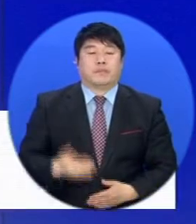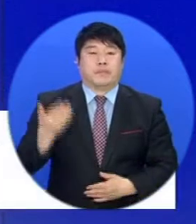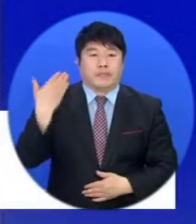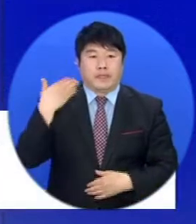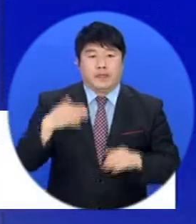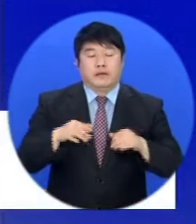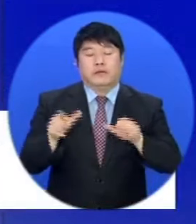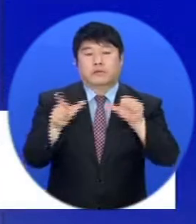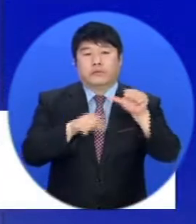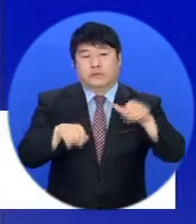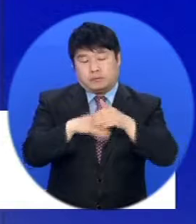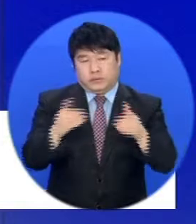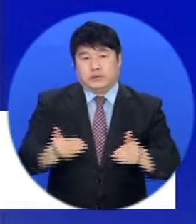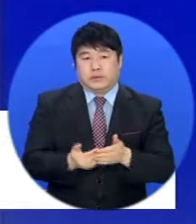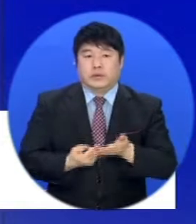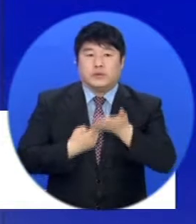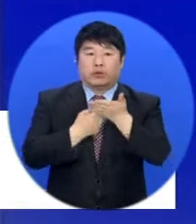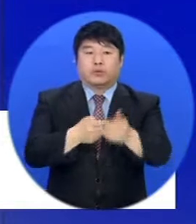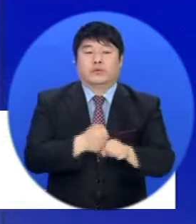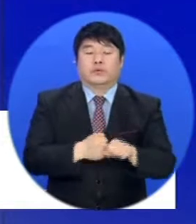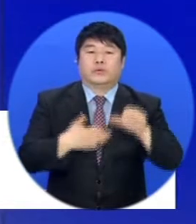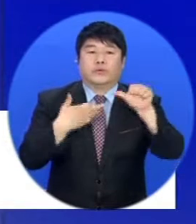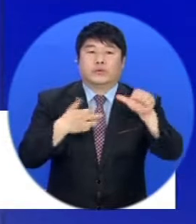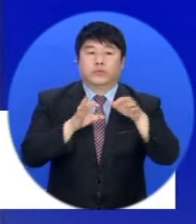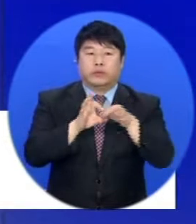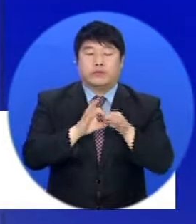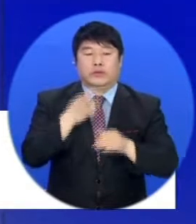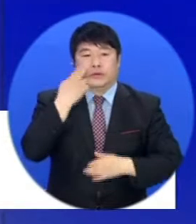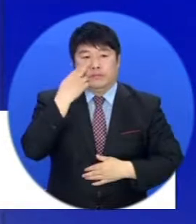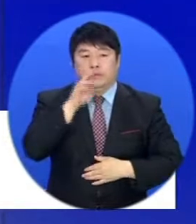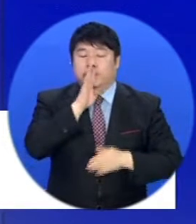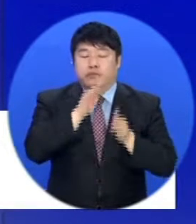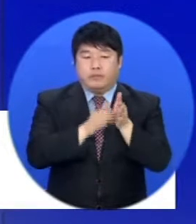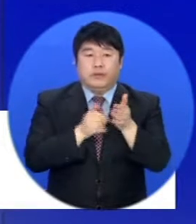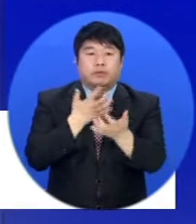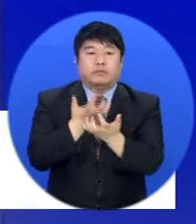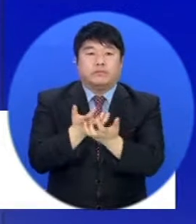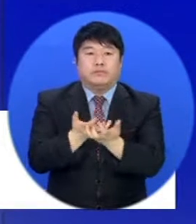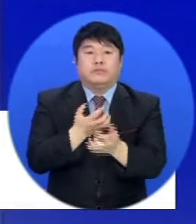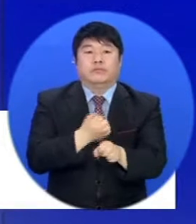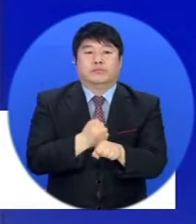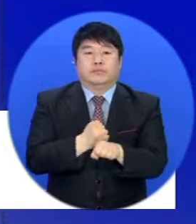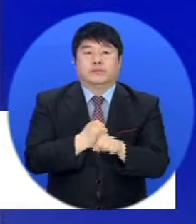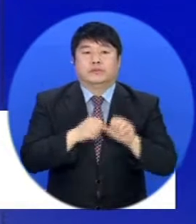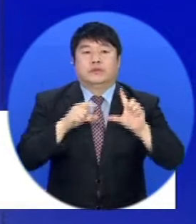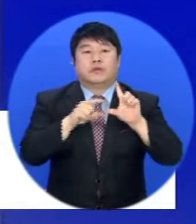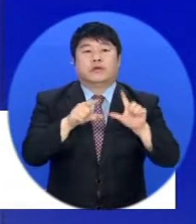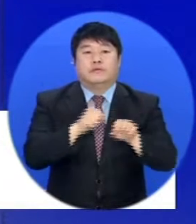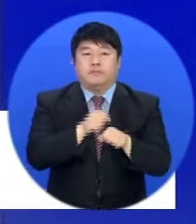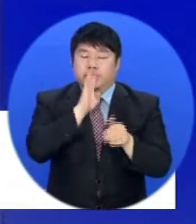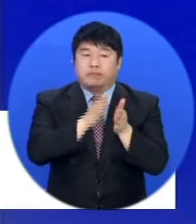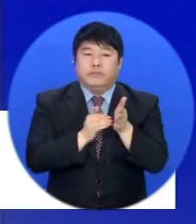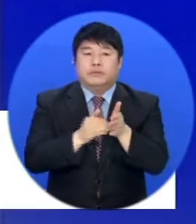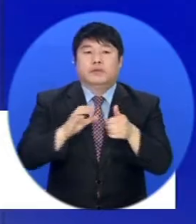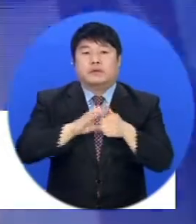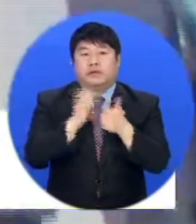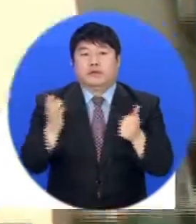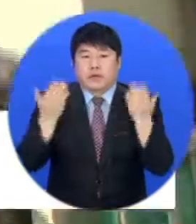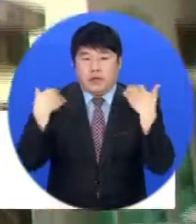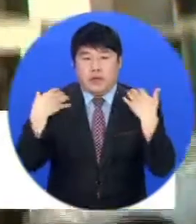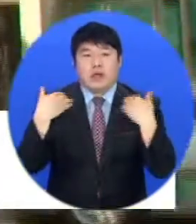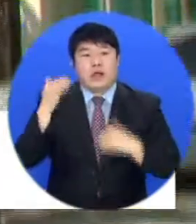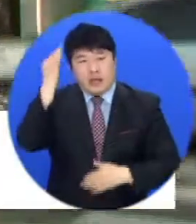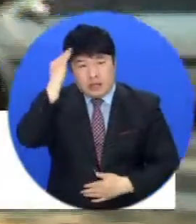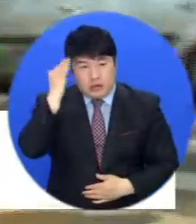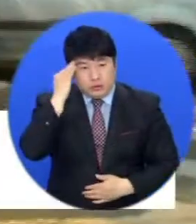지난해 5월 단체 등이 요청한 5.18 관련 미국의 기밀문서 일부가 기밀이 해제돼 한국 정부에